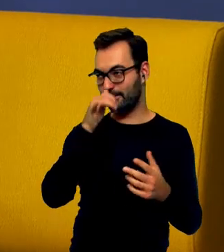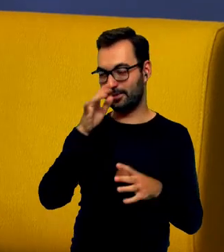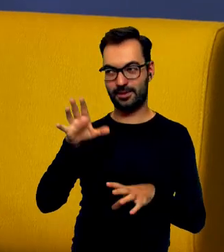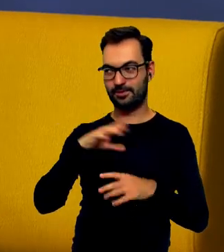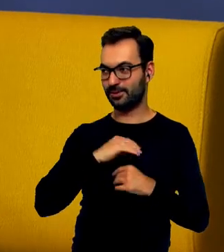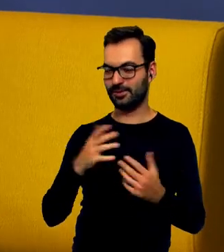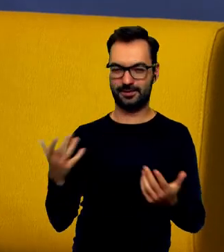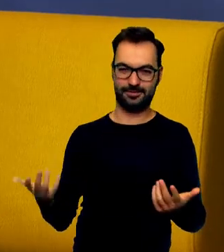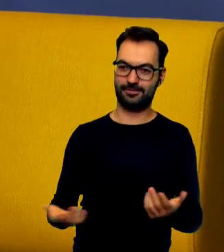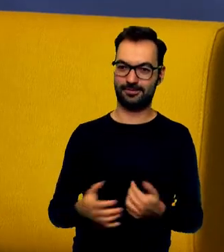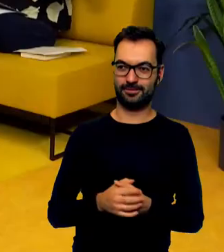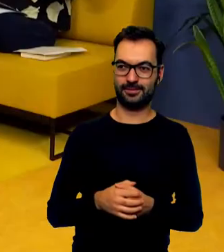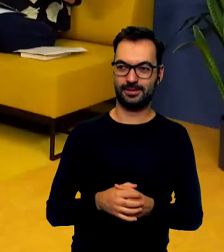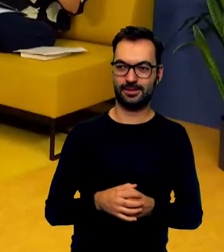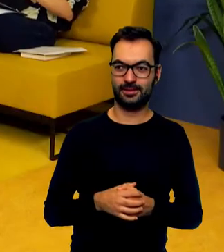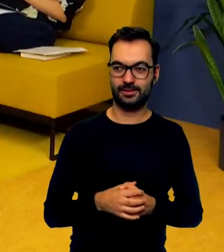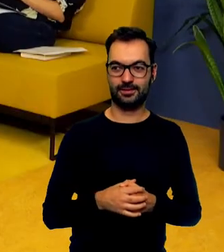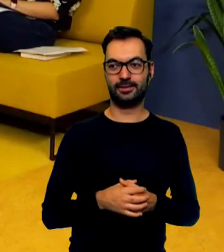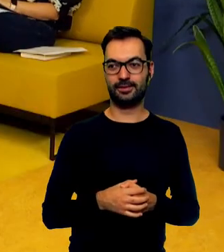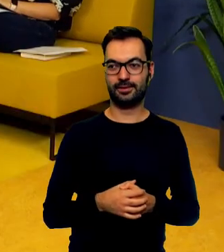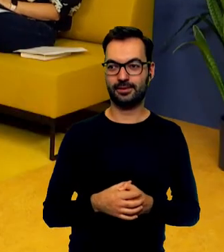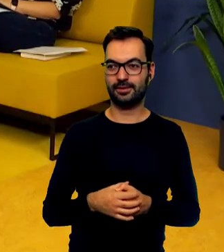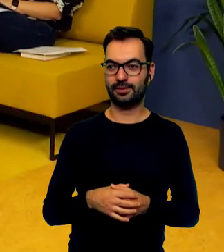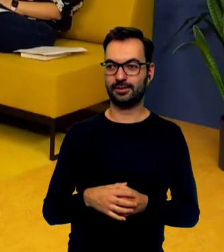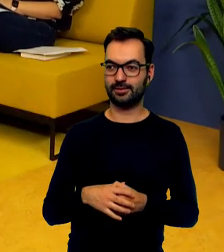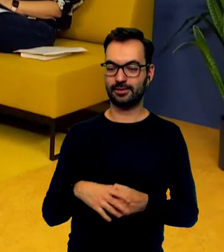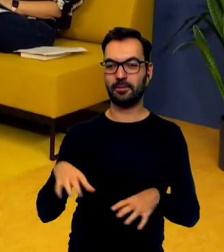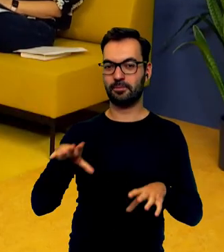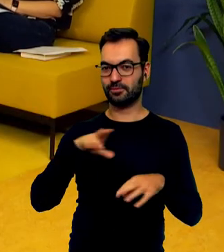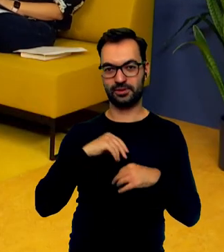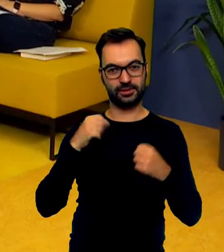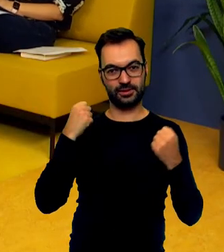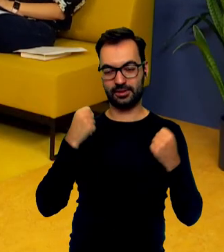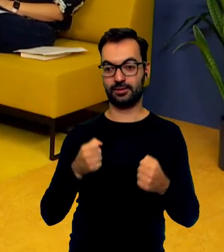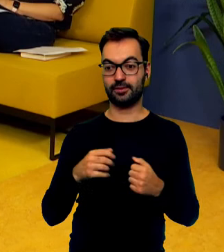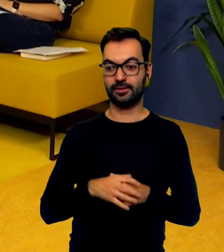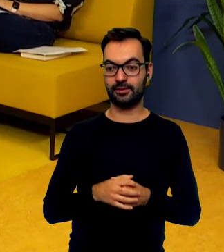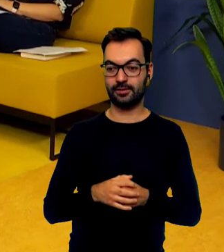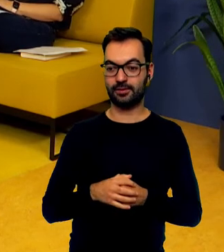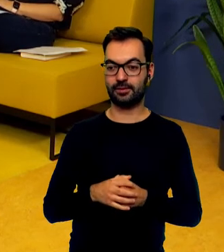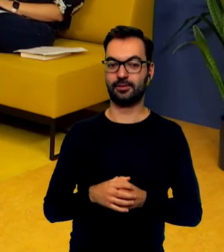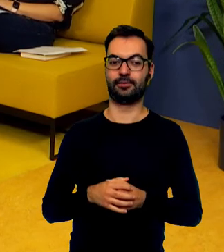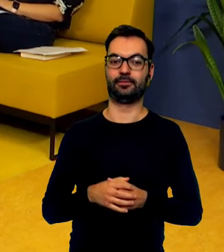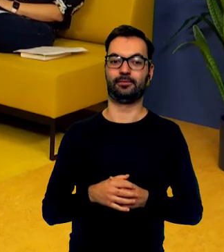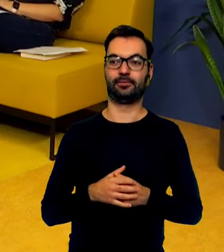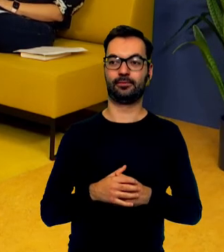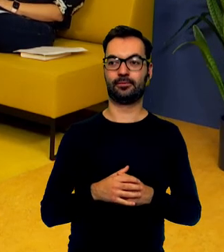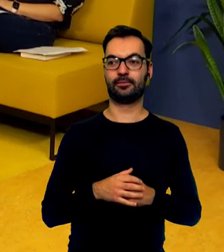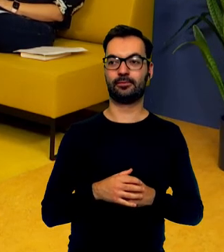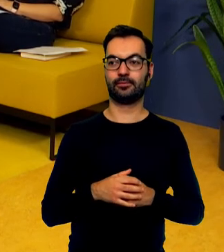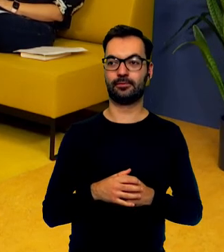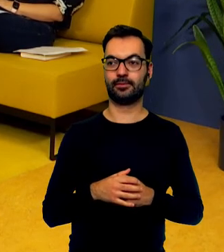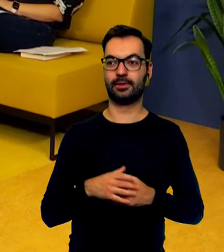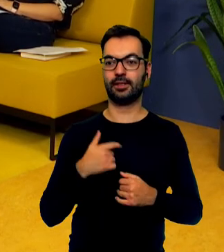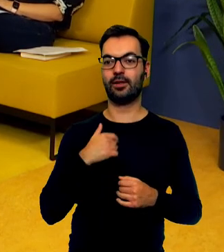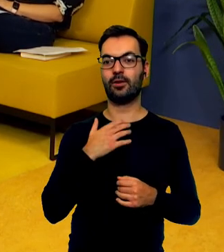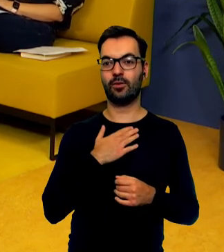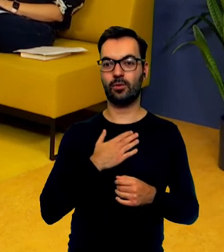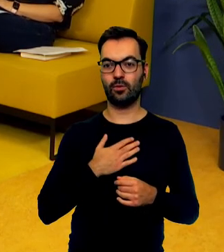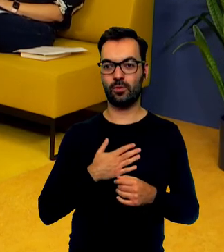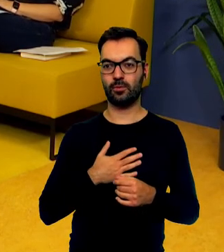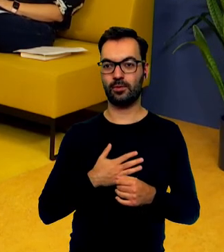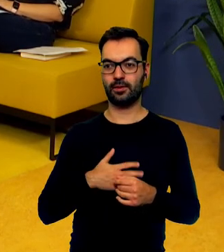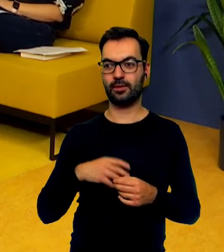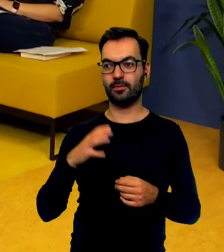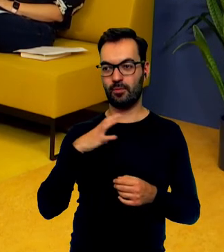asymilacji. Do asymilacji, tak? Tak. Nie, ale akurat, wiesz, ja cenię sobie